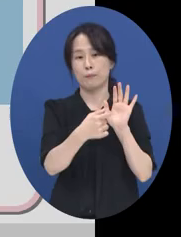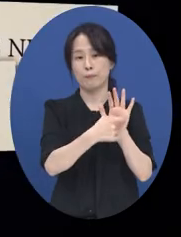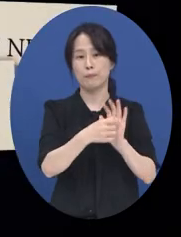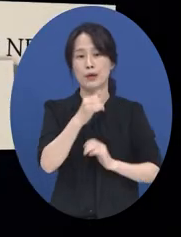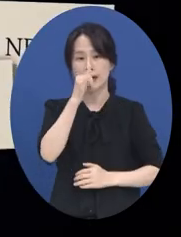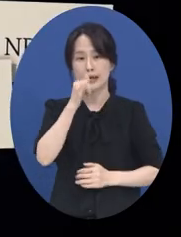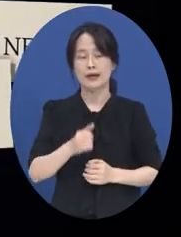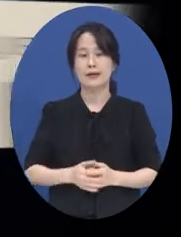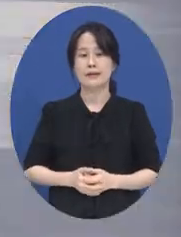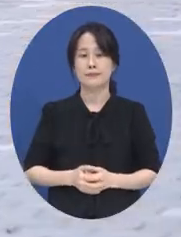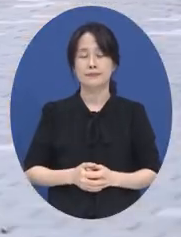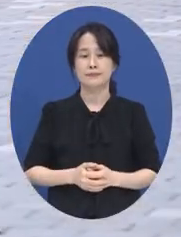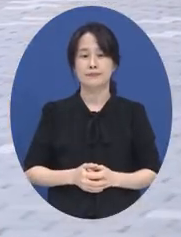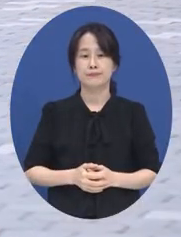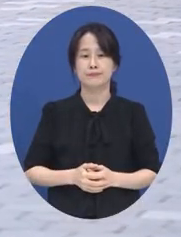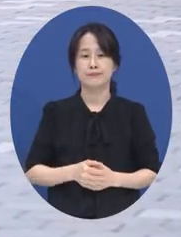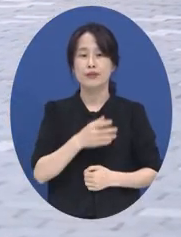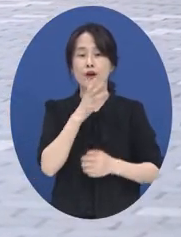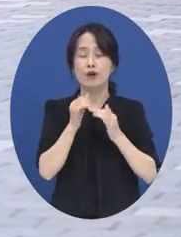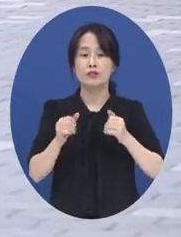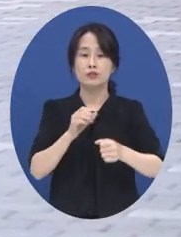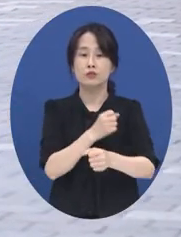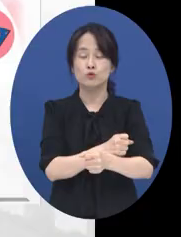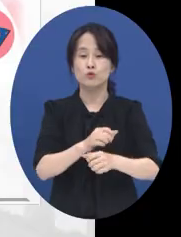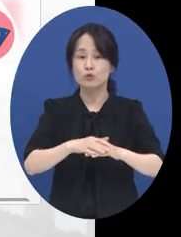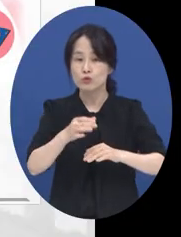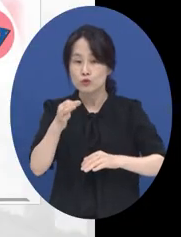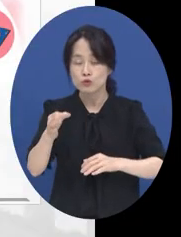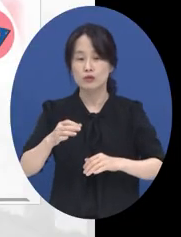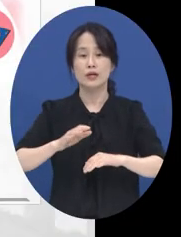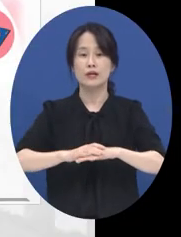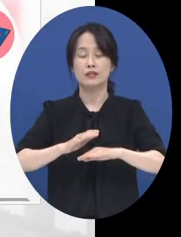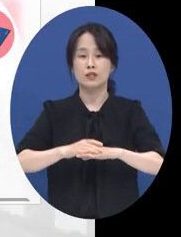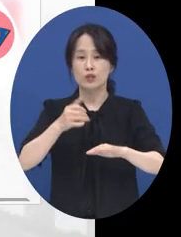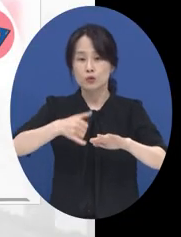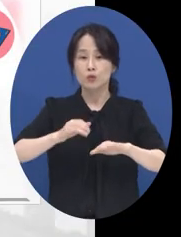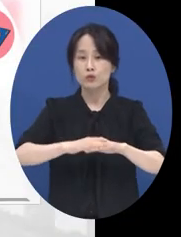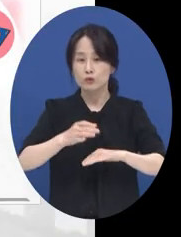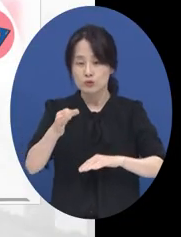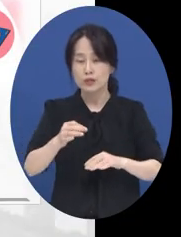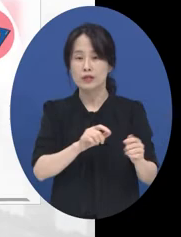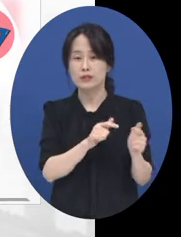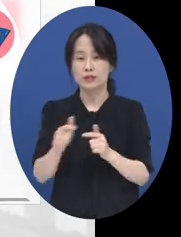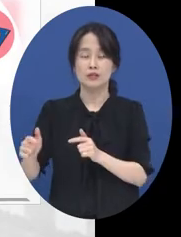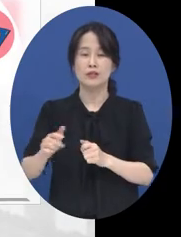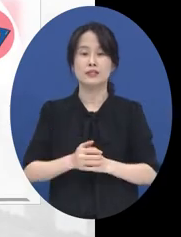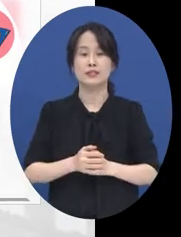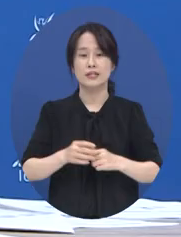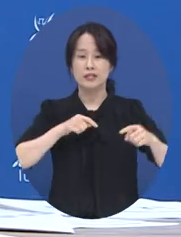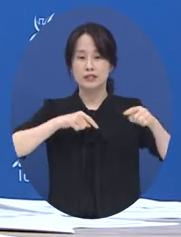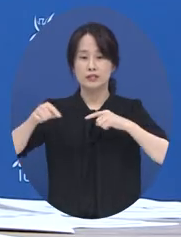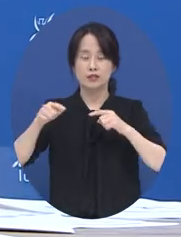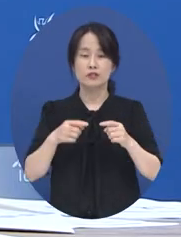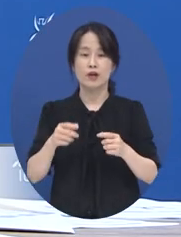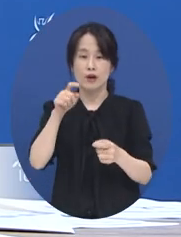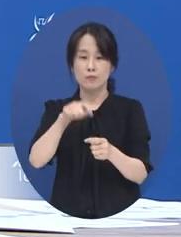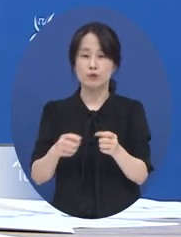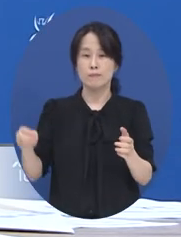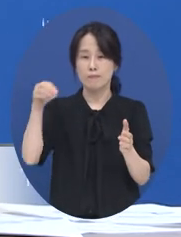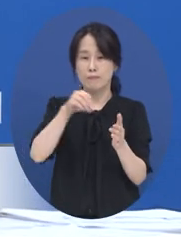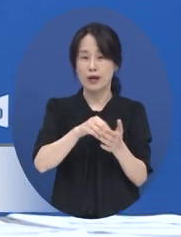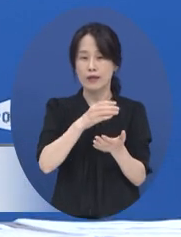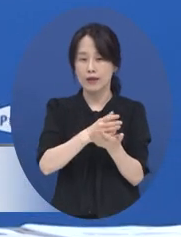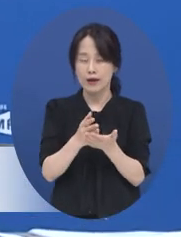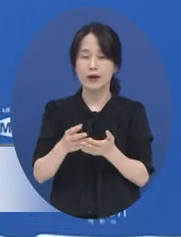포함됐습니다. 이어 어르신 공로수당이나 농민수당, 지역화폐 정책 등 기본소득의 정책 취지를 반영한 다양한